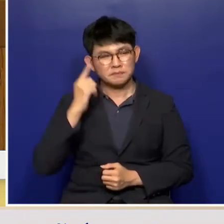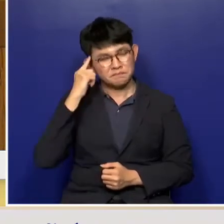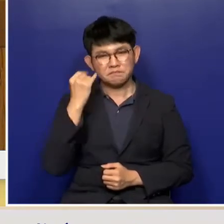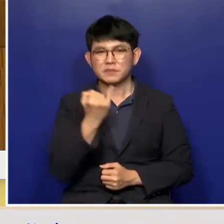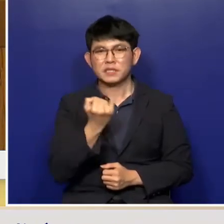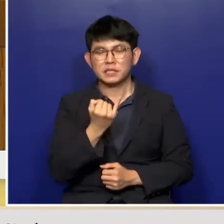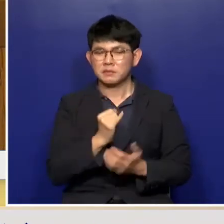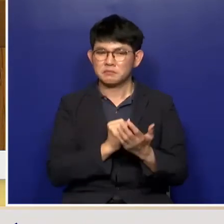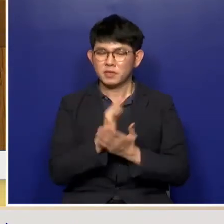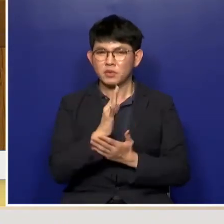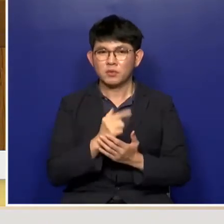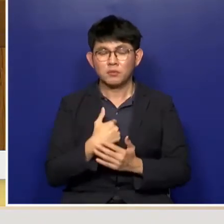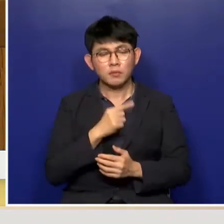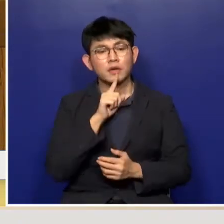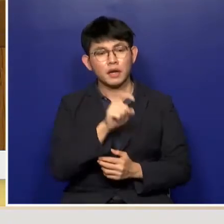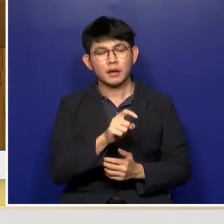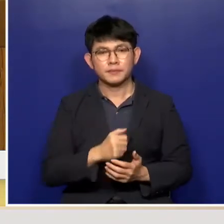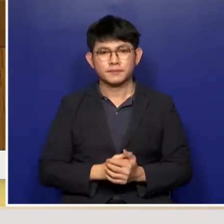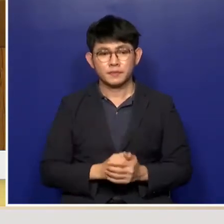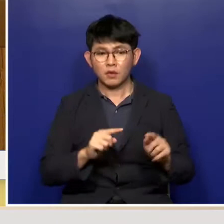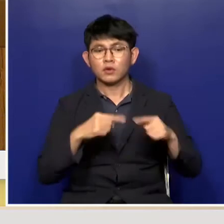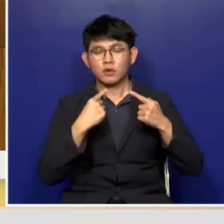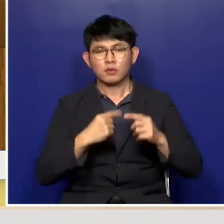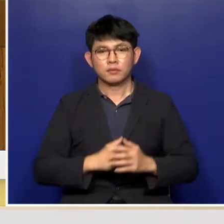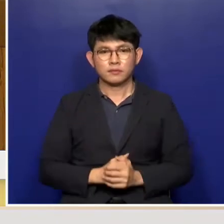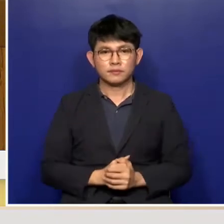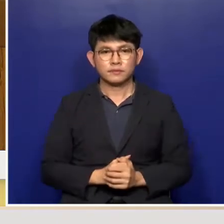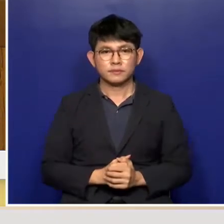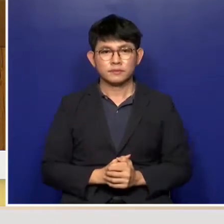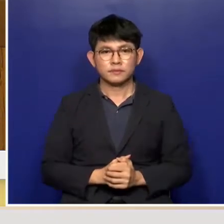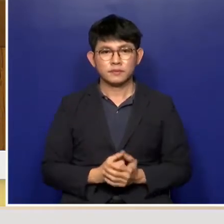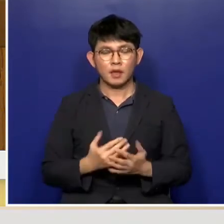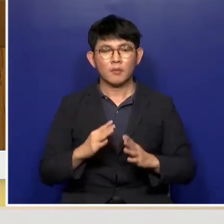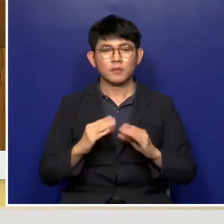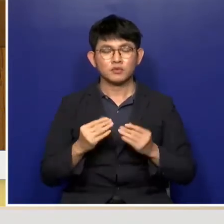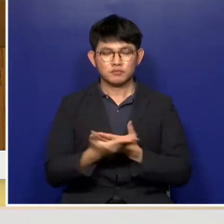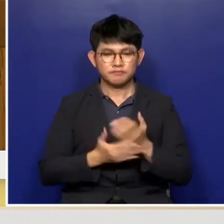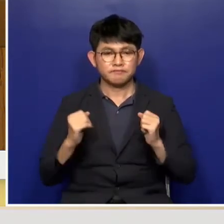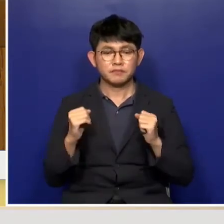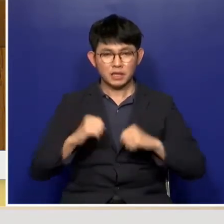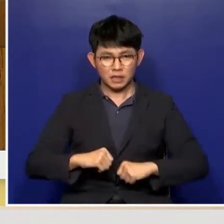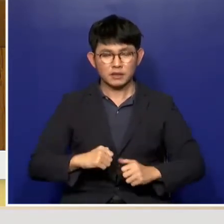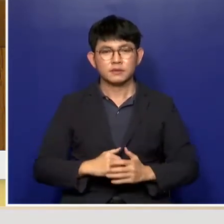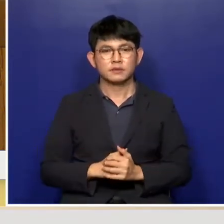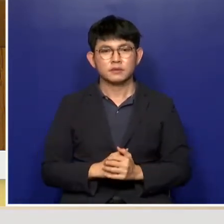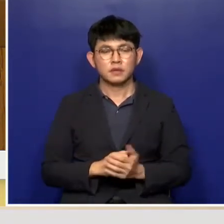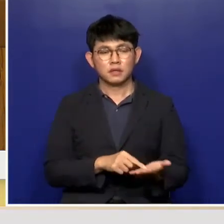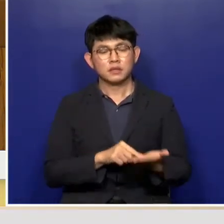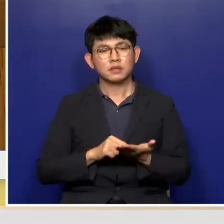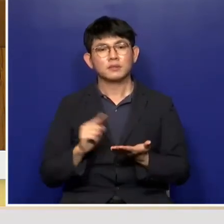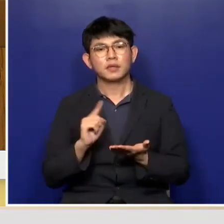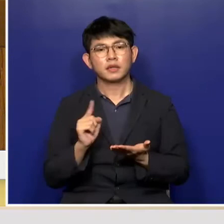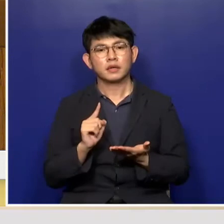ได้จะถูกต้องไนะ ผมกถามเขา เขากตอบผมมาท้สประติที่ประชุมเผoldยัไง